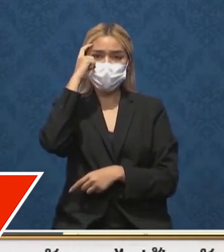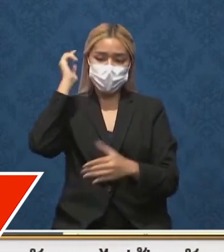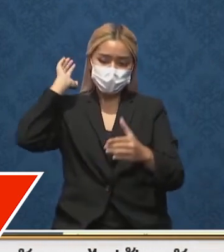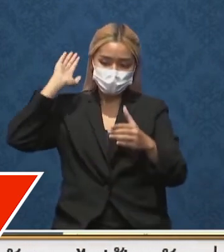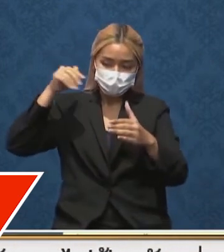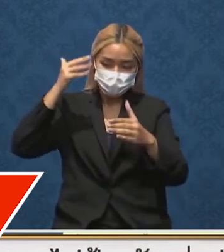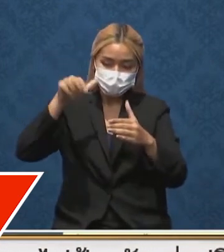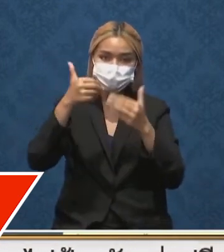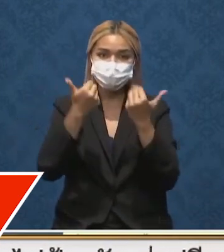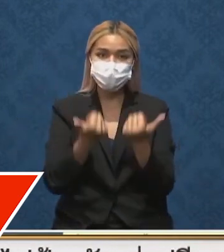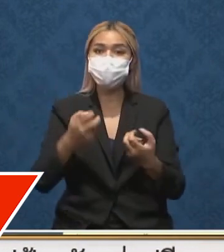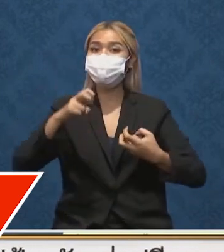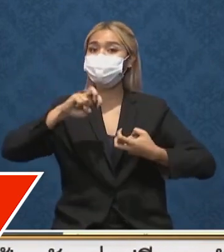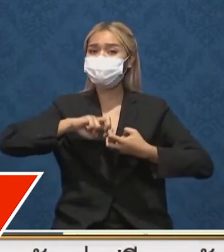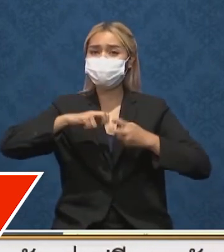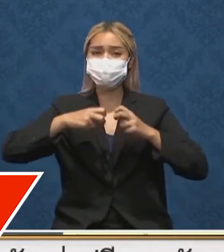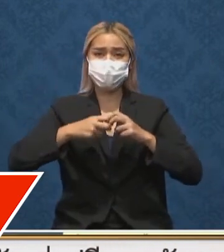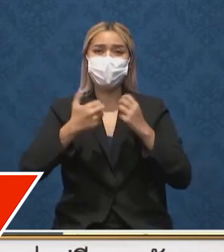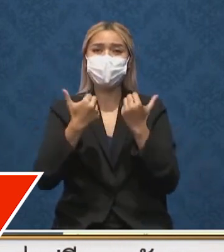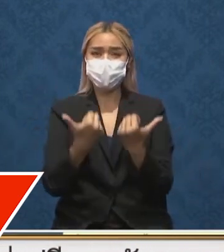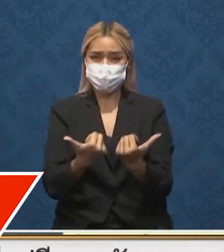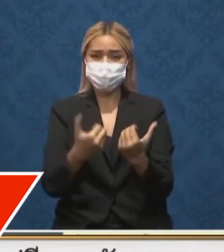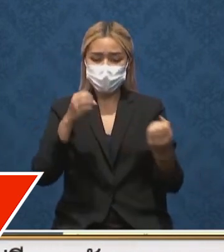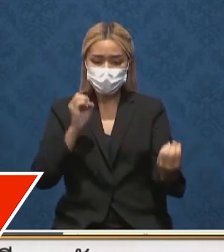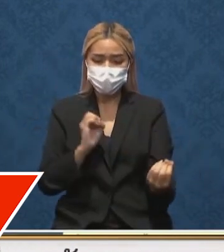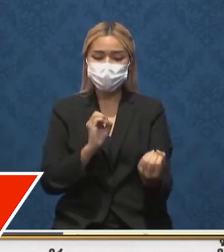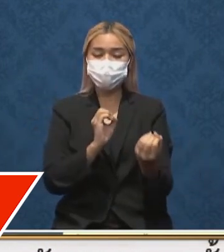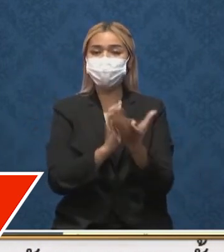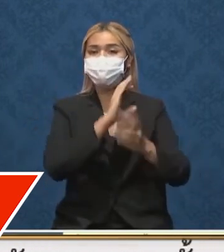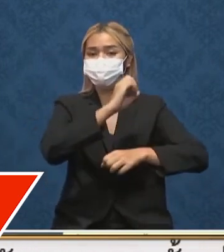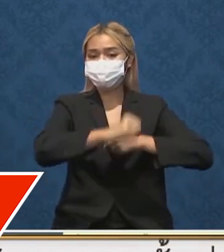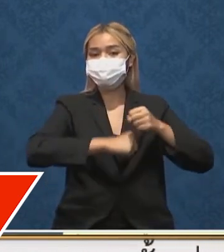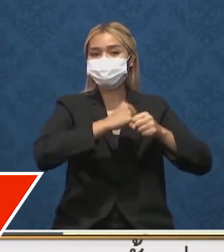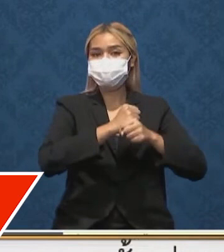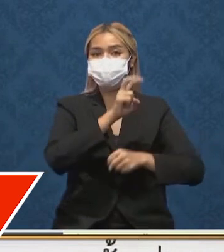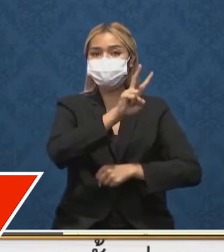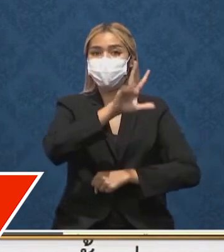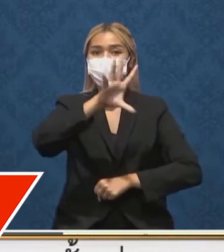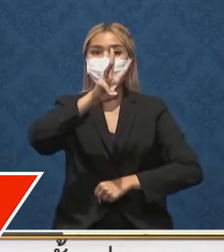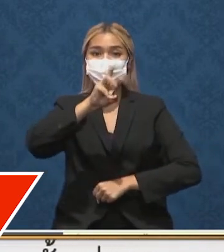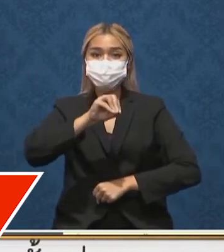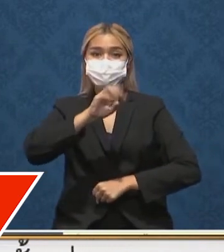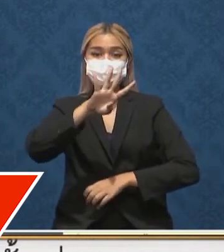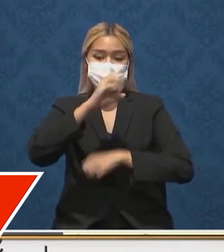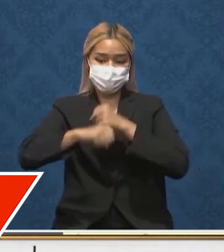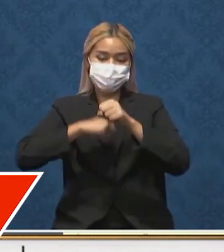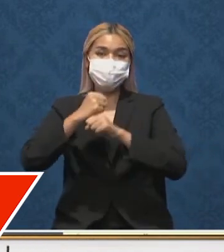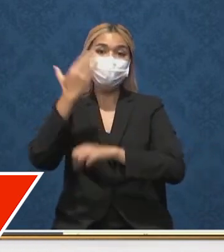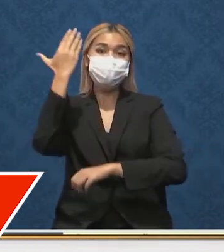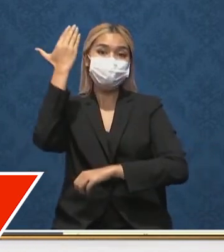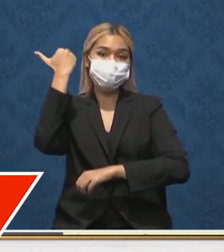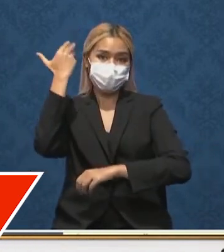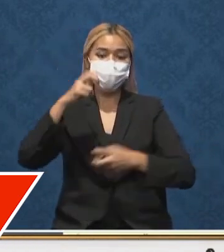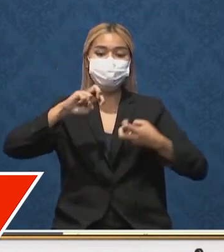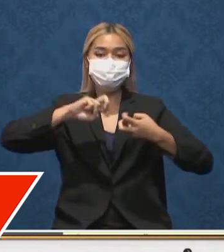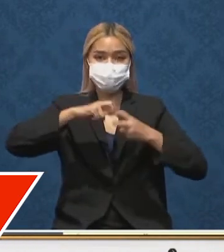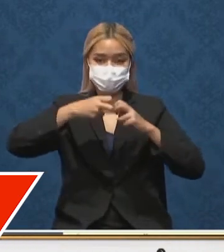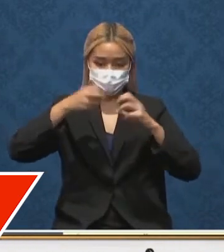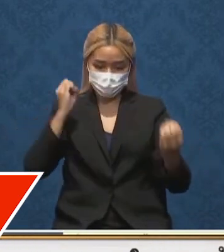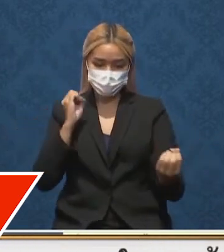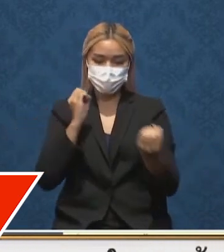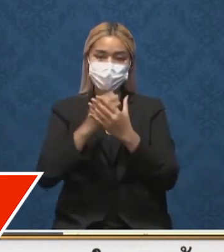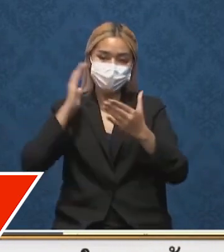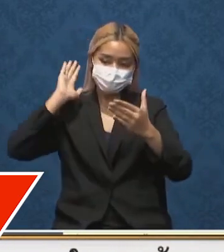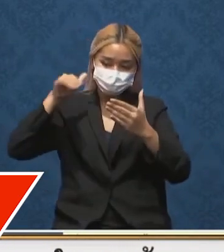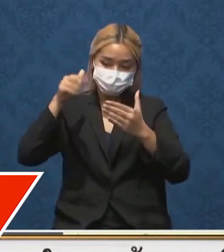ปัจจุบันเรื่องราวเหล่านี้มันเกิดมาตั้งแต่ปี 2564หรือปีที่แล้ววันนี้